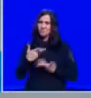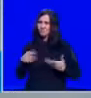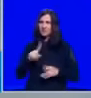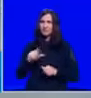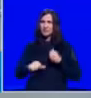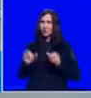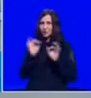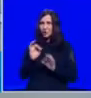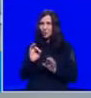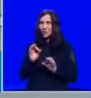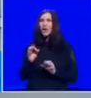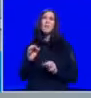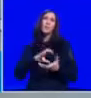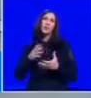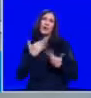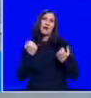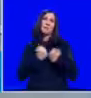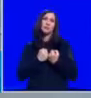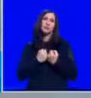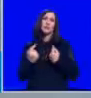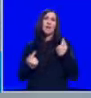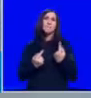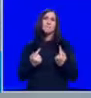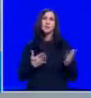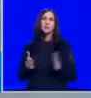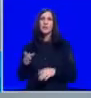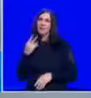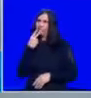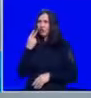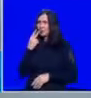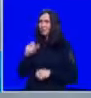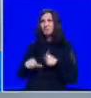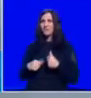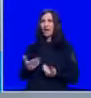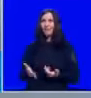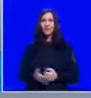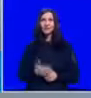в политиката няма място за емоции. Ние просто отбелязахме... Но как сме ви виждали ядосан зала?